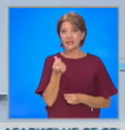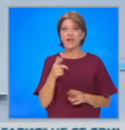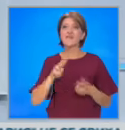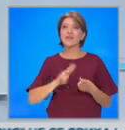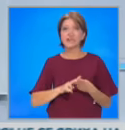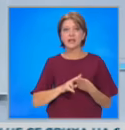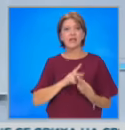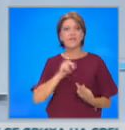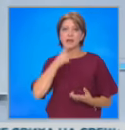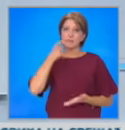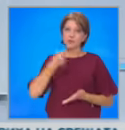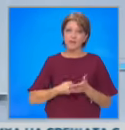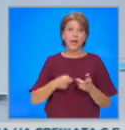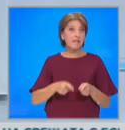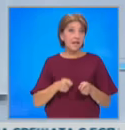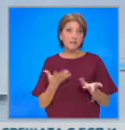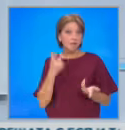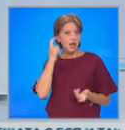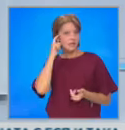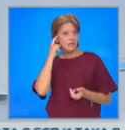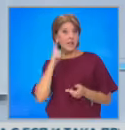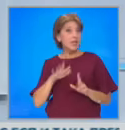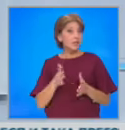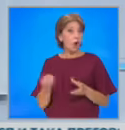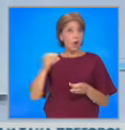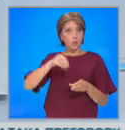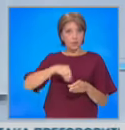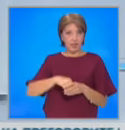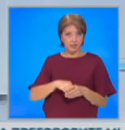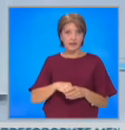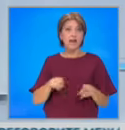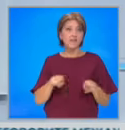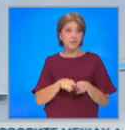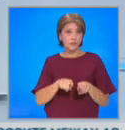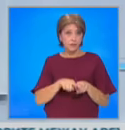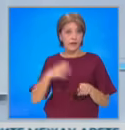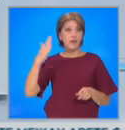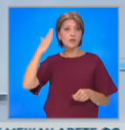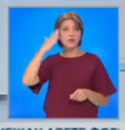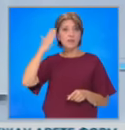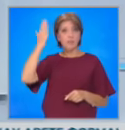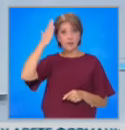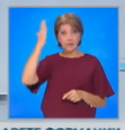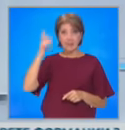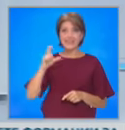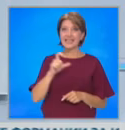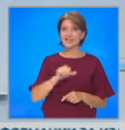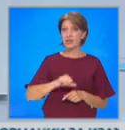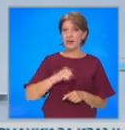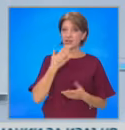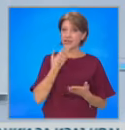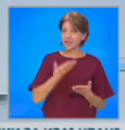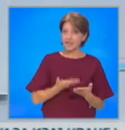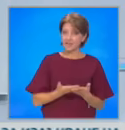потвърдиха дали се обмисля такъв и дали те ще участват в него. В същото време служебният премиер Стефан Янев заяви в интервю по Нова телевизия, че би